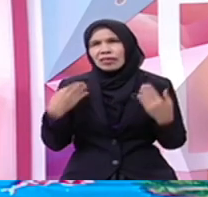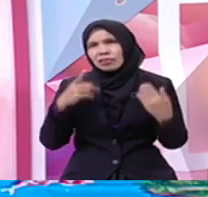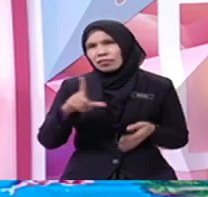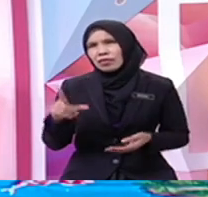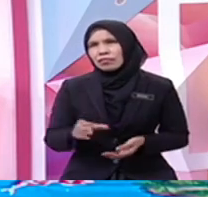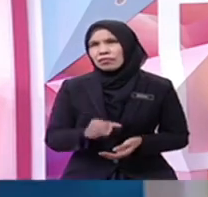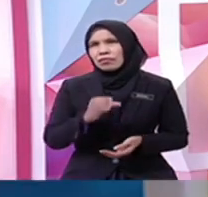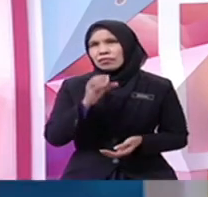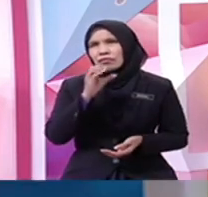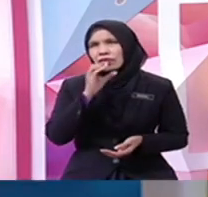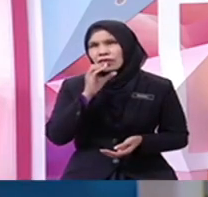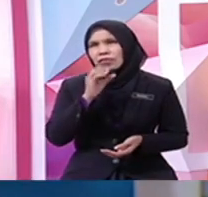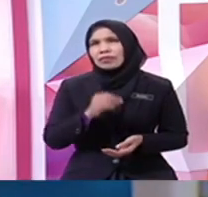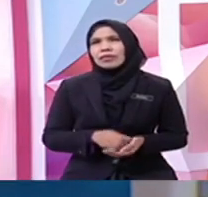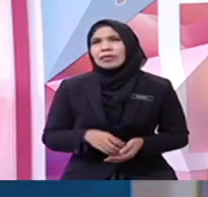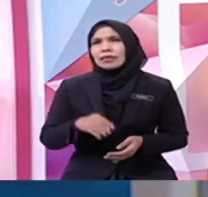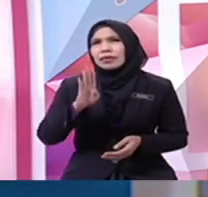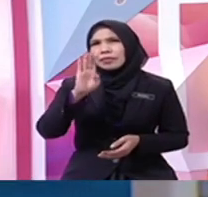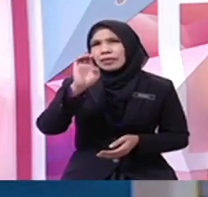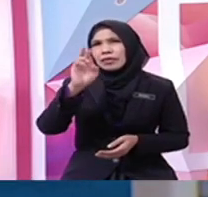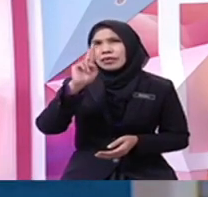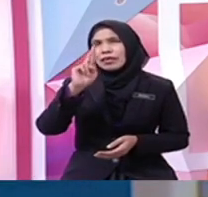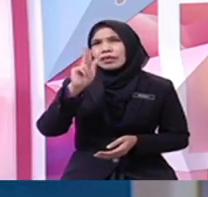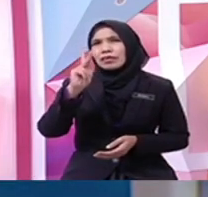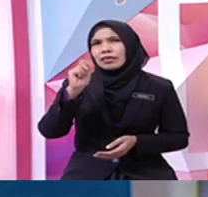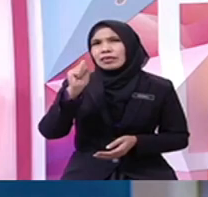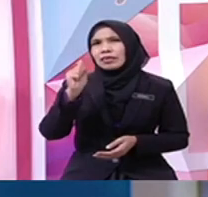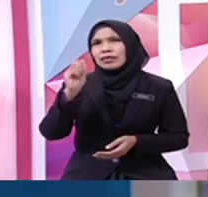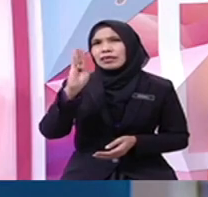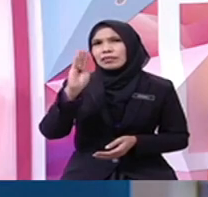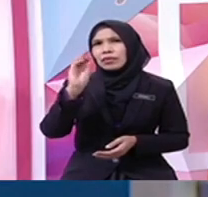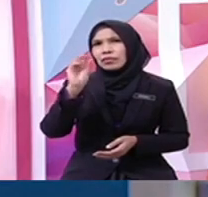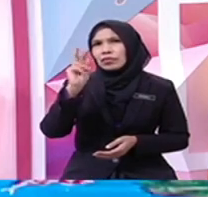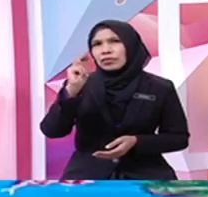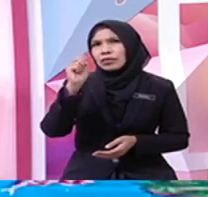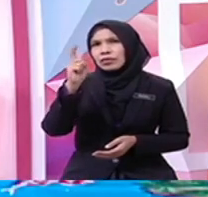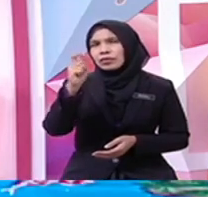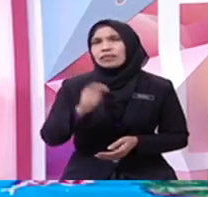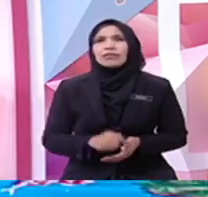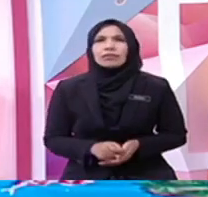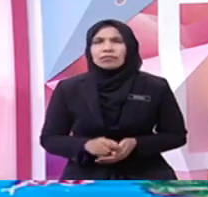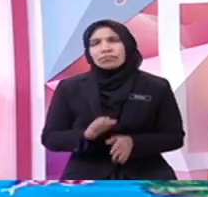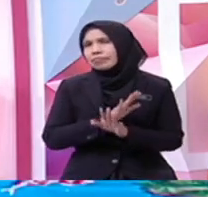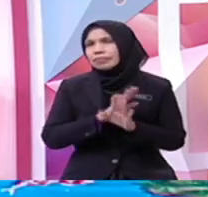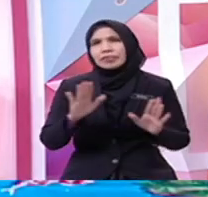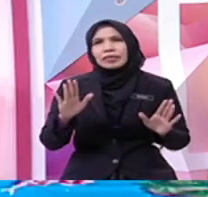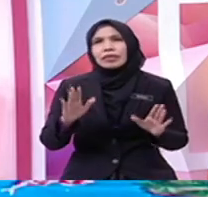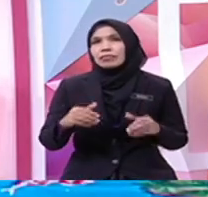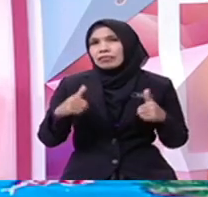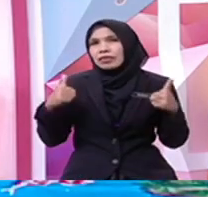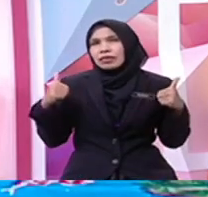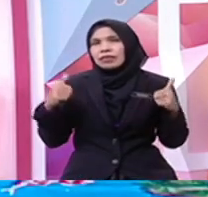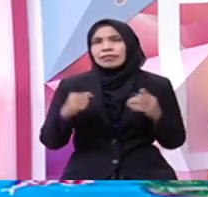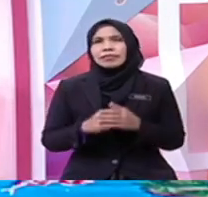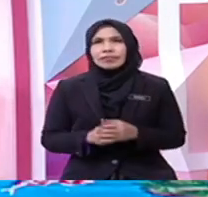perkebunan-perkebunan tak sehat yang tinggi dan kandungan gula nih sangat tinggi sebenarnya Oke